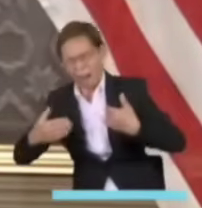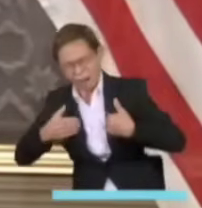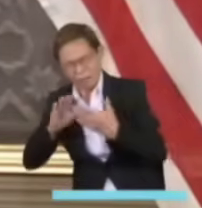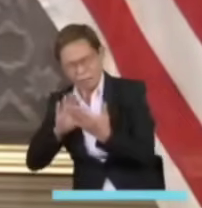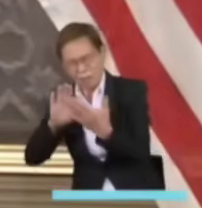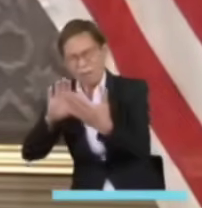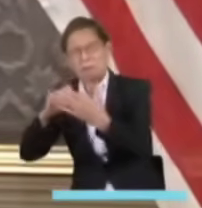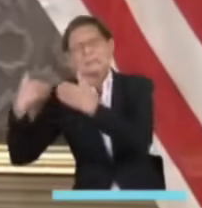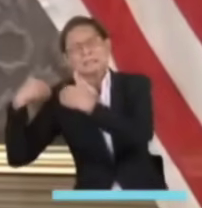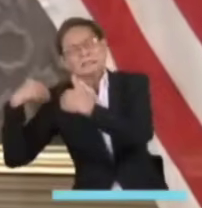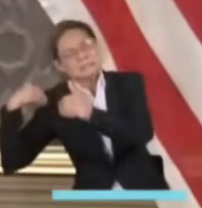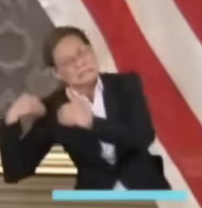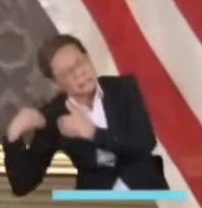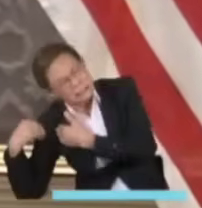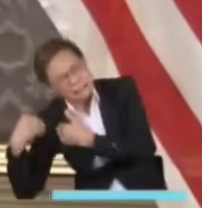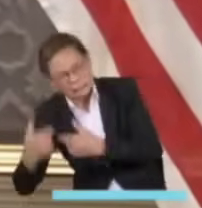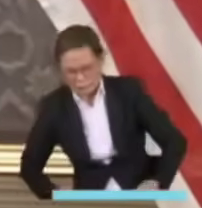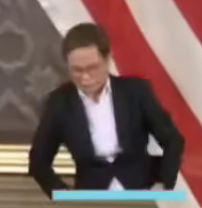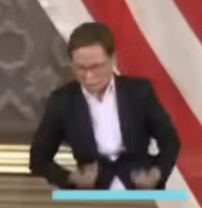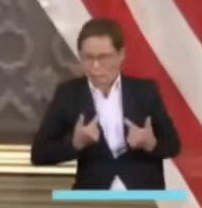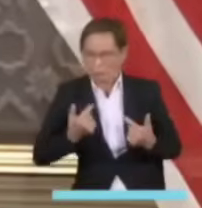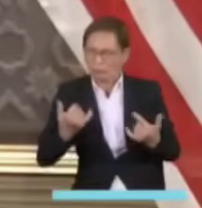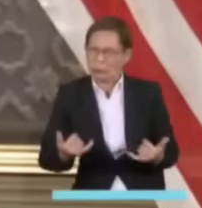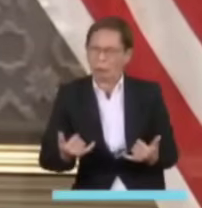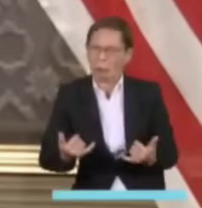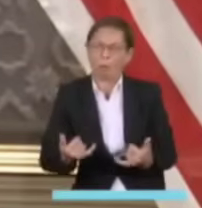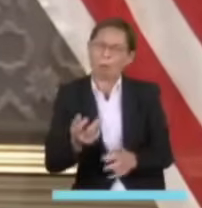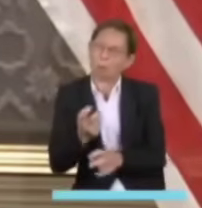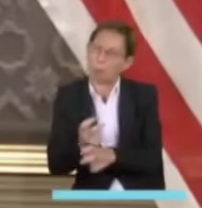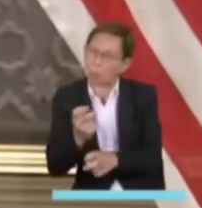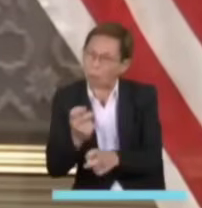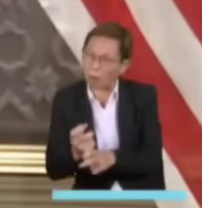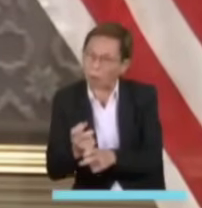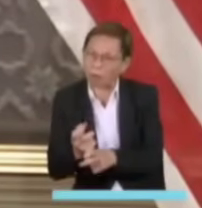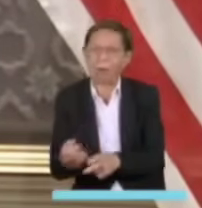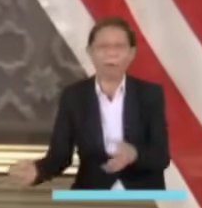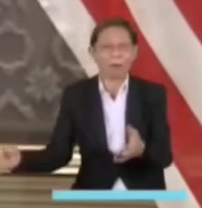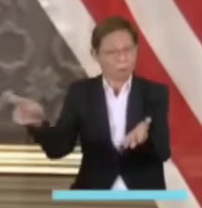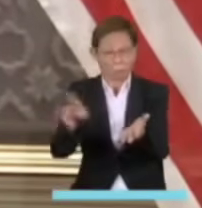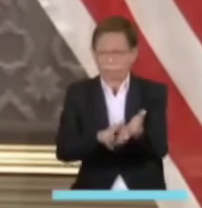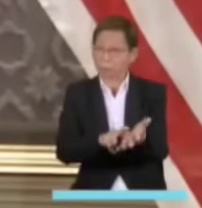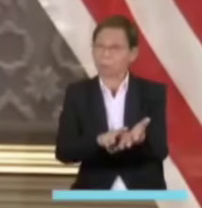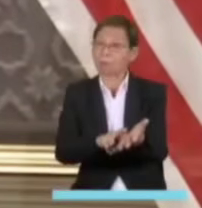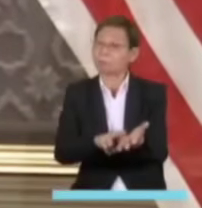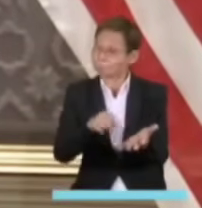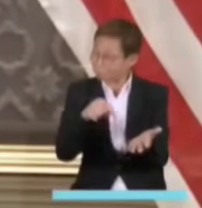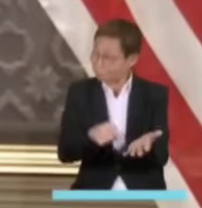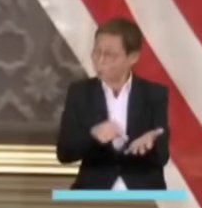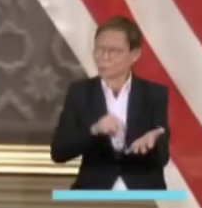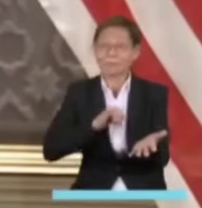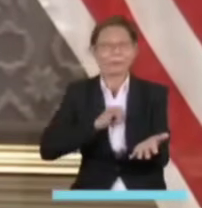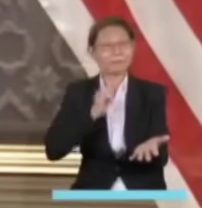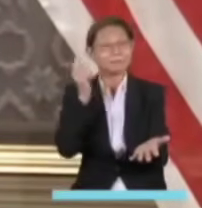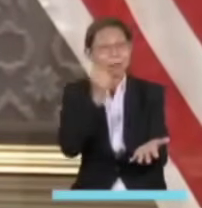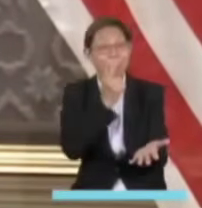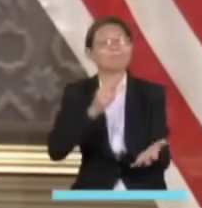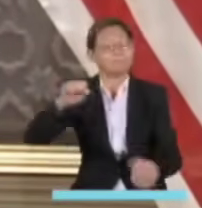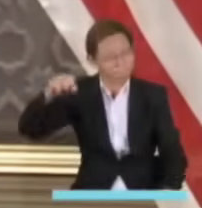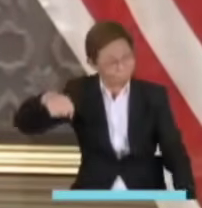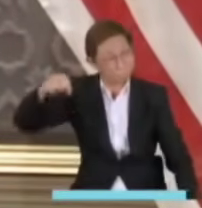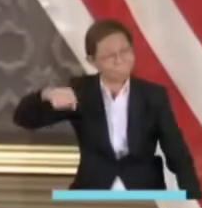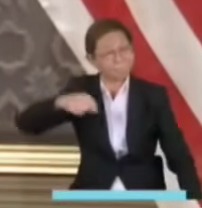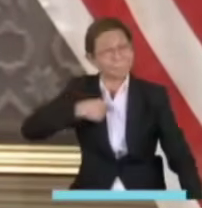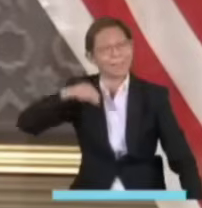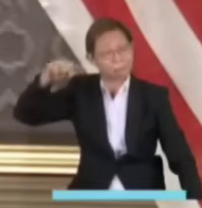dengan bebanan sara hidup yang kian mengesankan. Ini kenyataan yang saya tidak mau